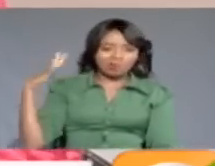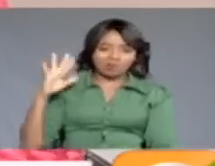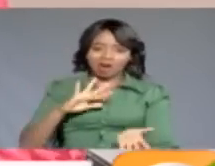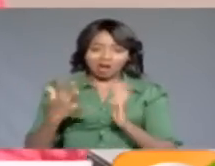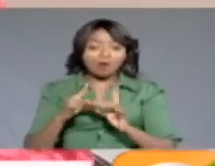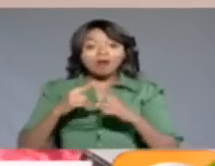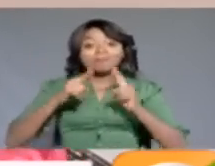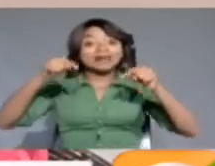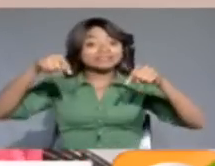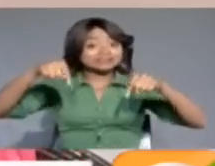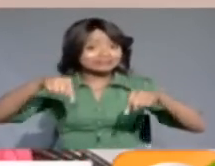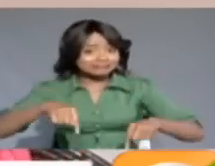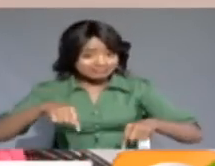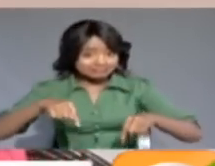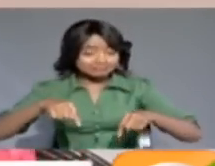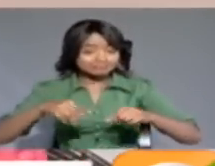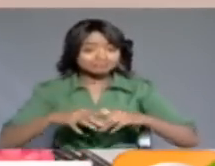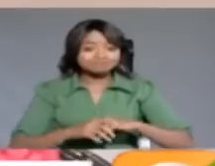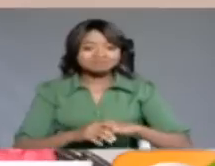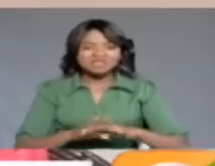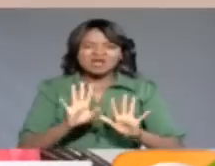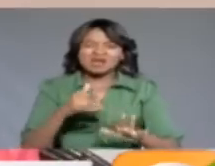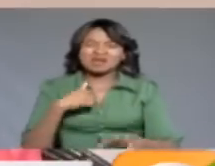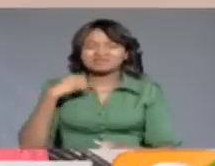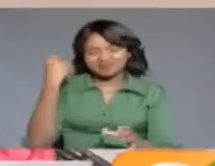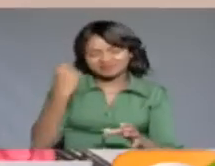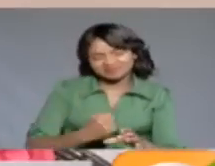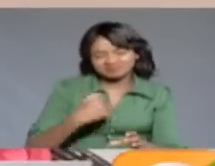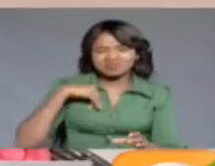mkala wasema vizuri sana, anasema kwamba mimi